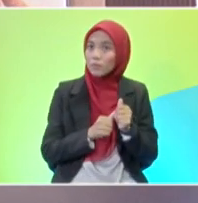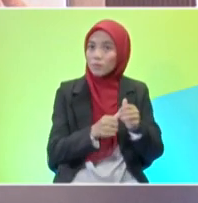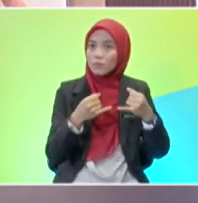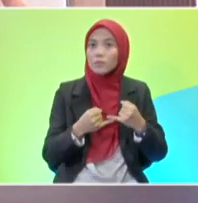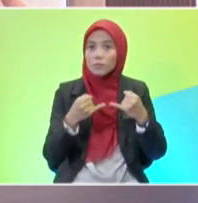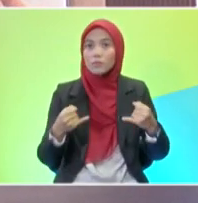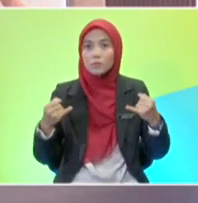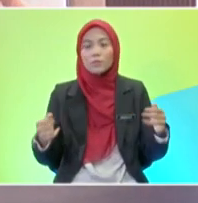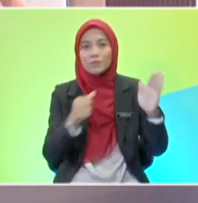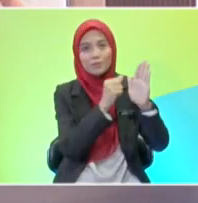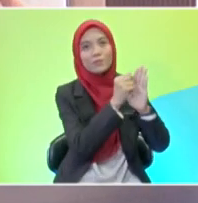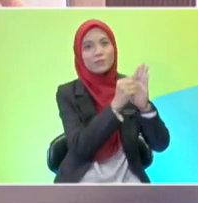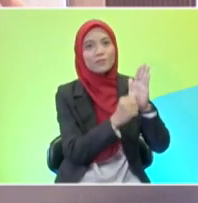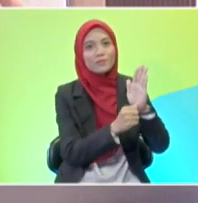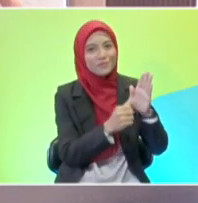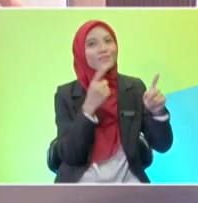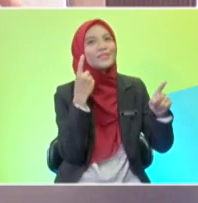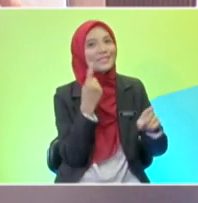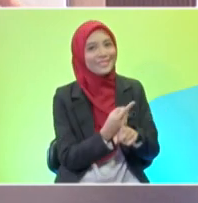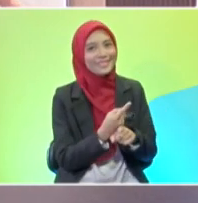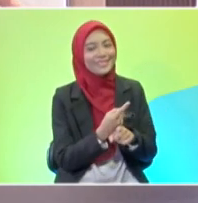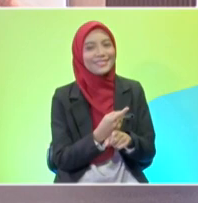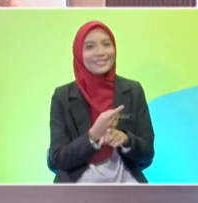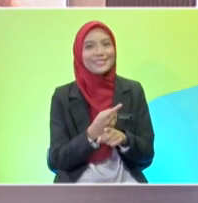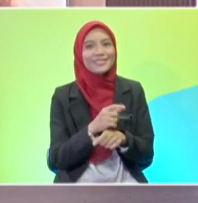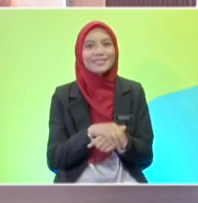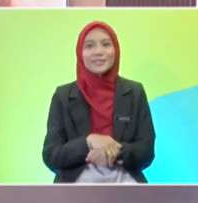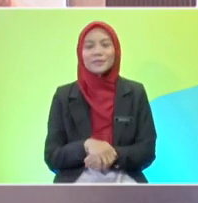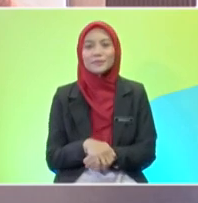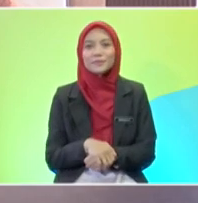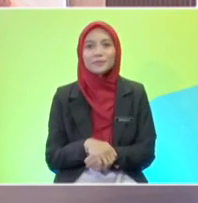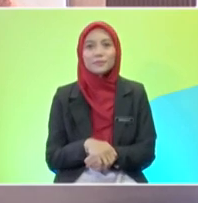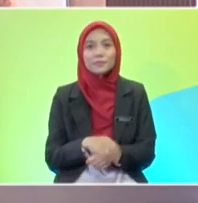betul lagi halo Ini dia semua betul